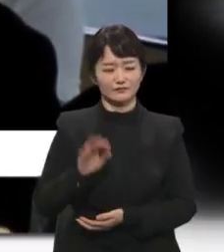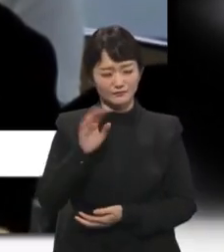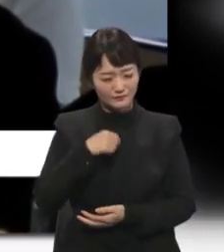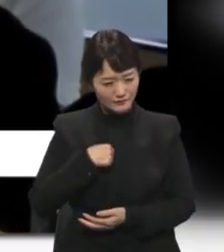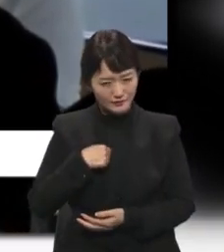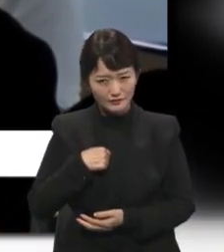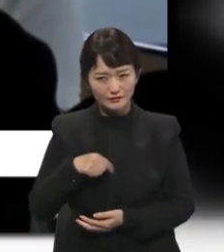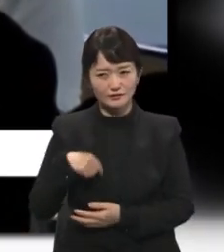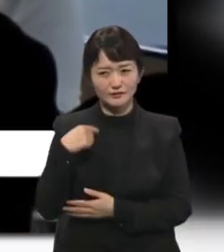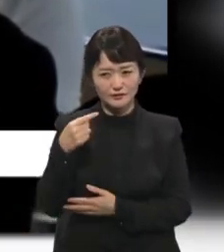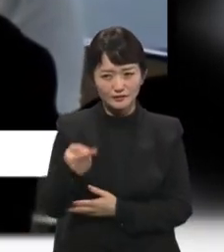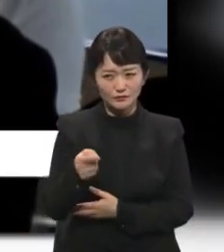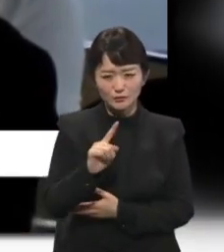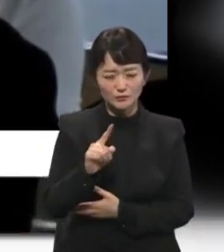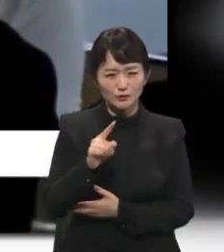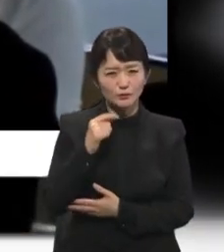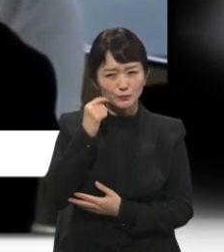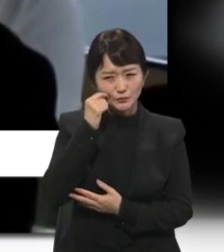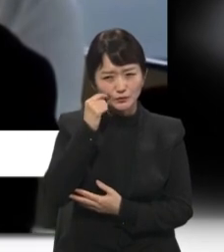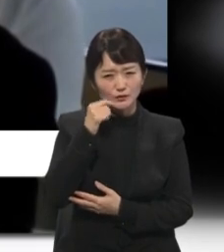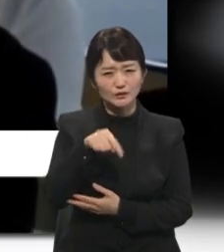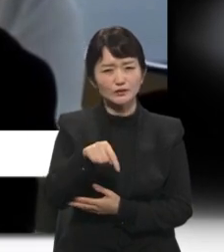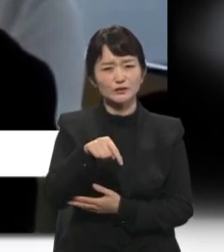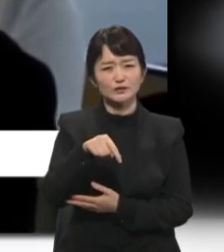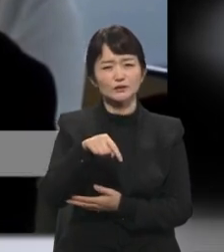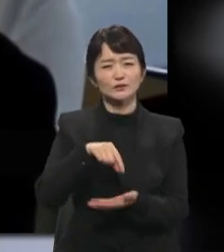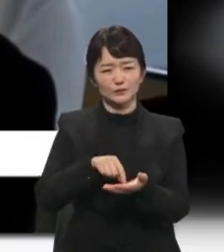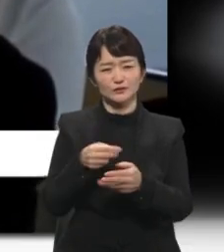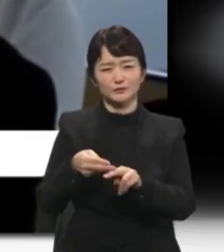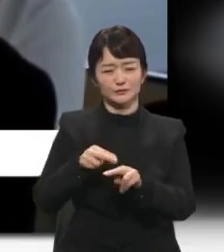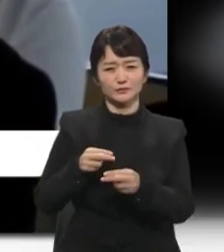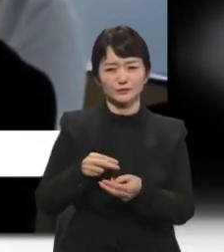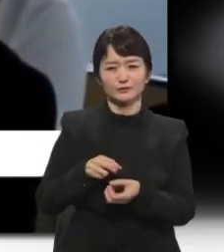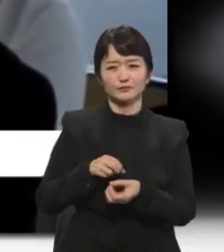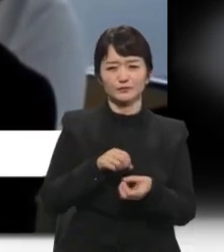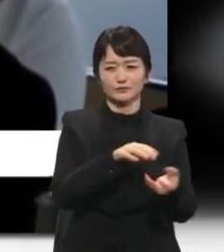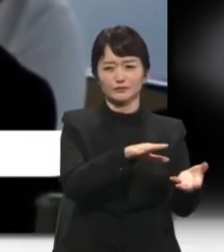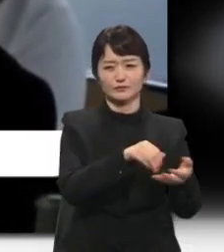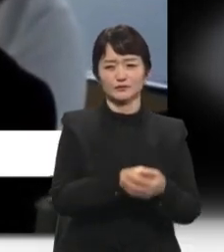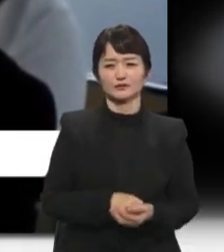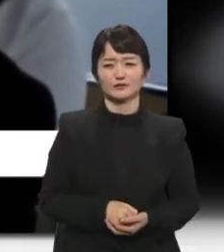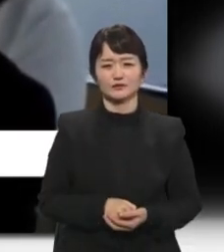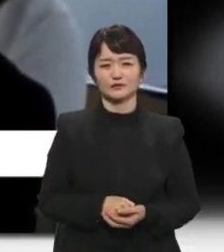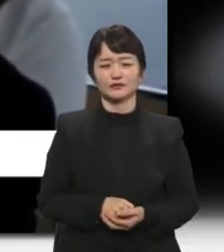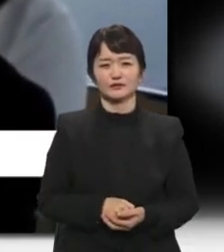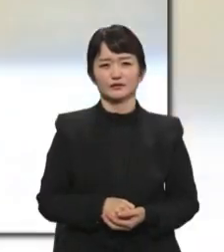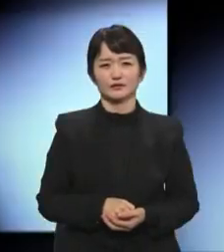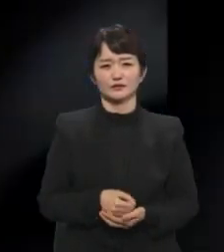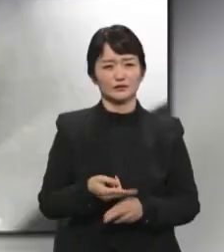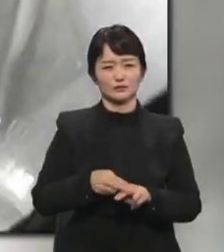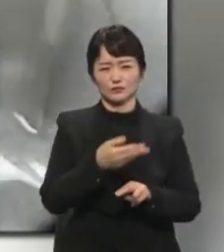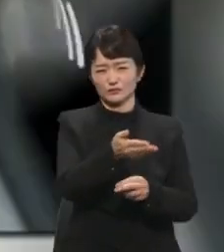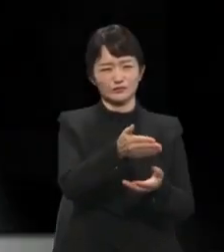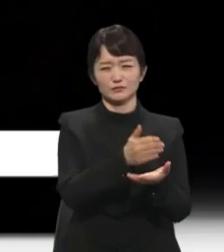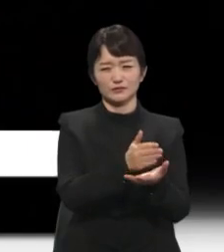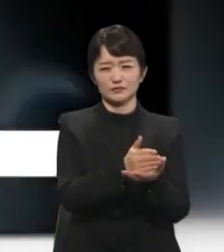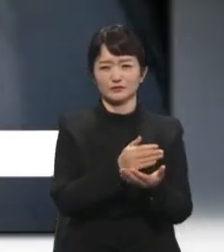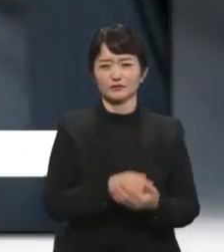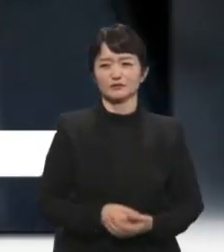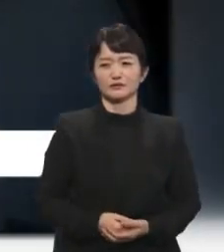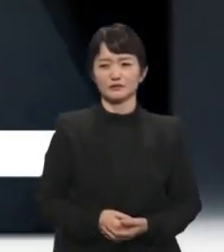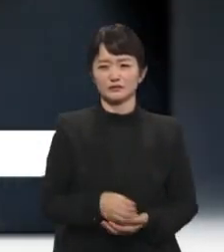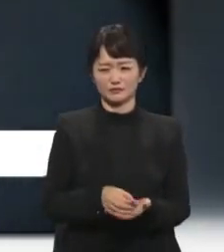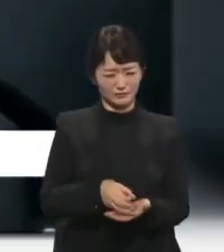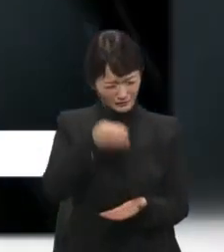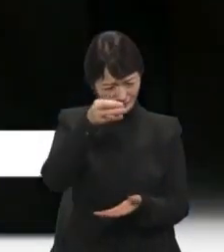다음부터는 뭐 못 해도 이런말 하지 마셔 아 상을게